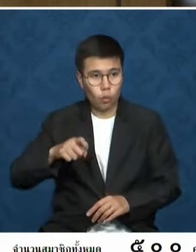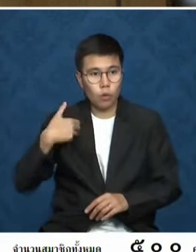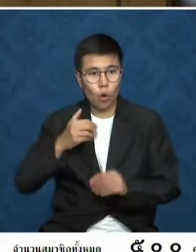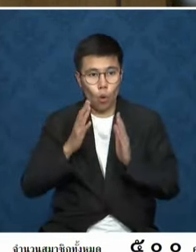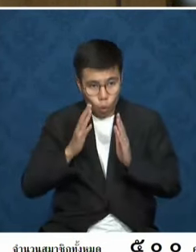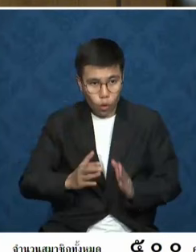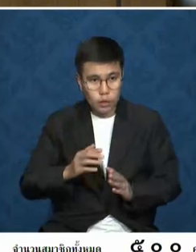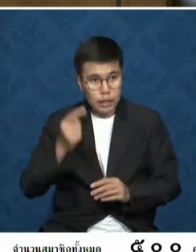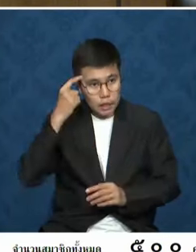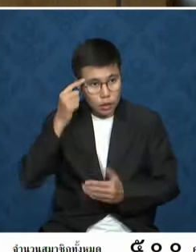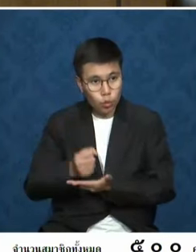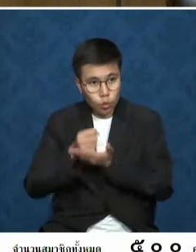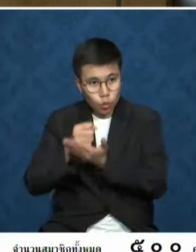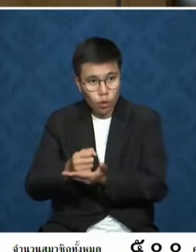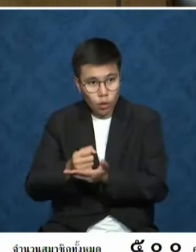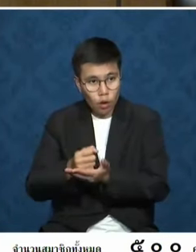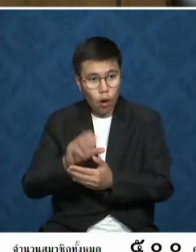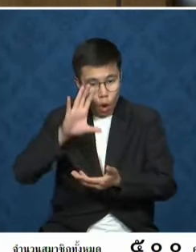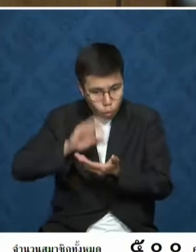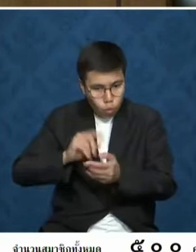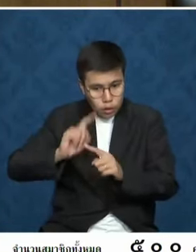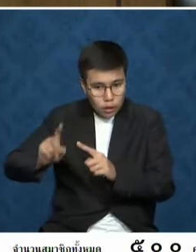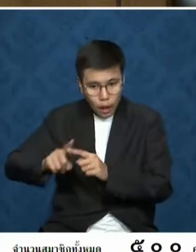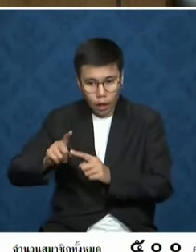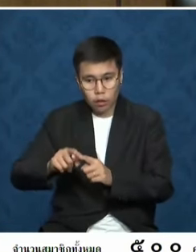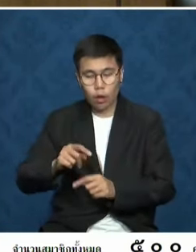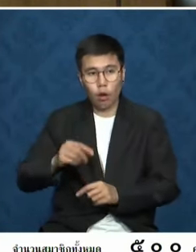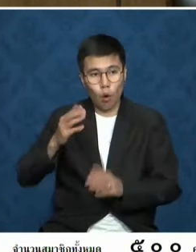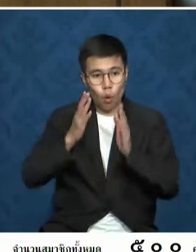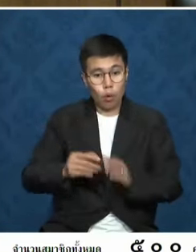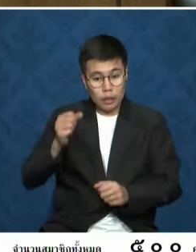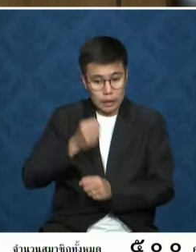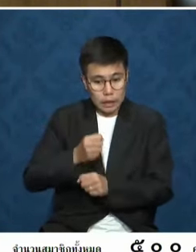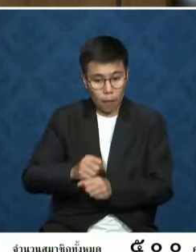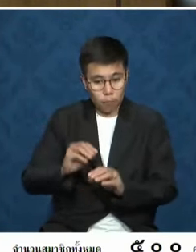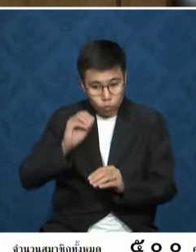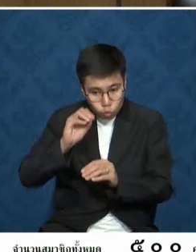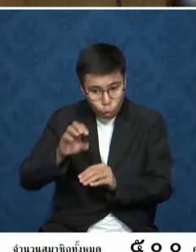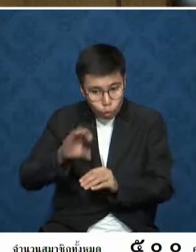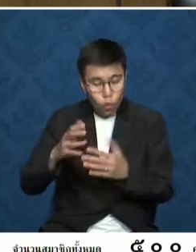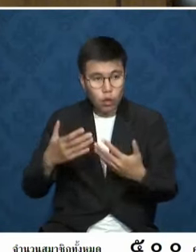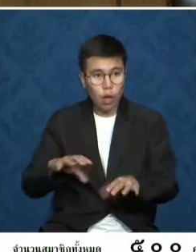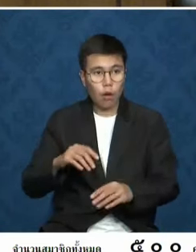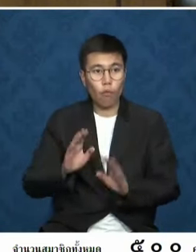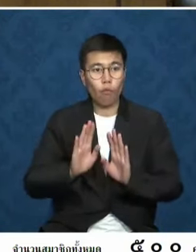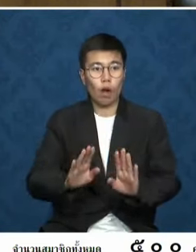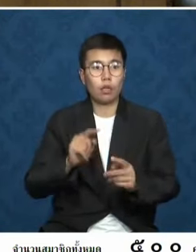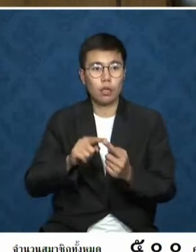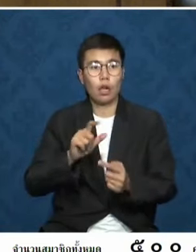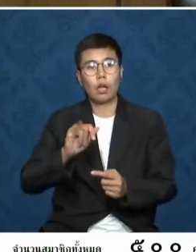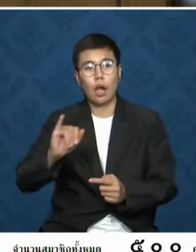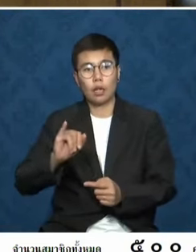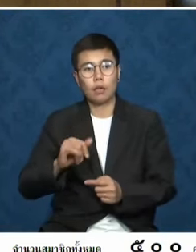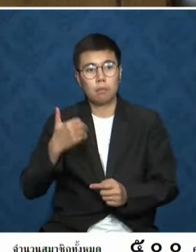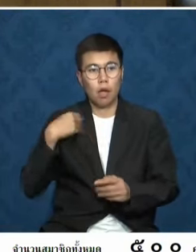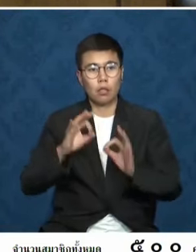ยมนุษย์ในการที่จะใส่ข้อมูลหอป้อนข้มูลเข้าไปวันนี้ อยากจะฝากเรียนว่าเรื่อง AI เป็เร